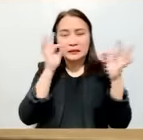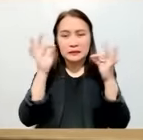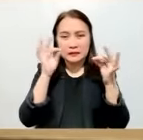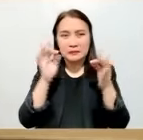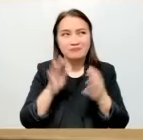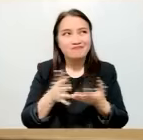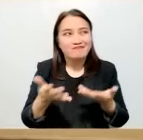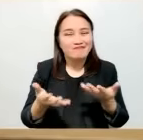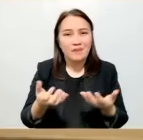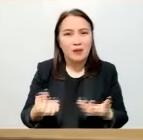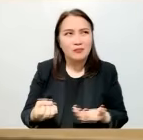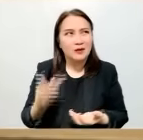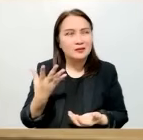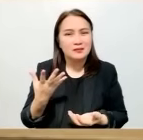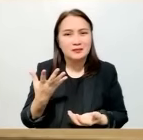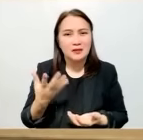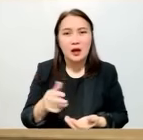almost